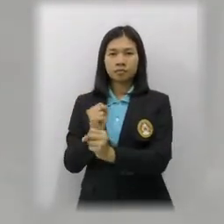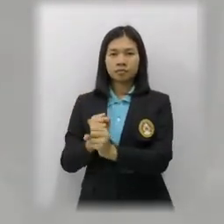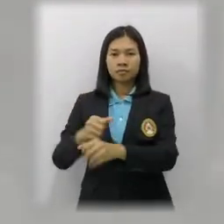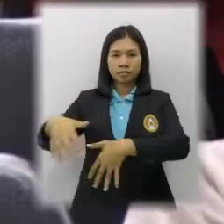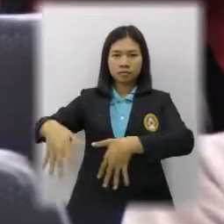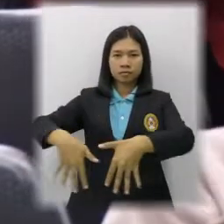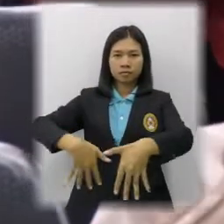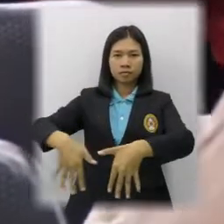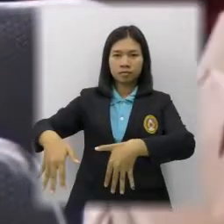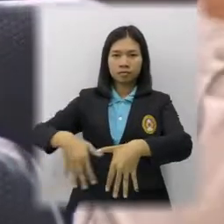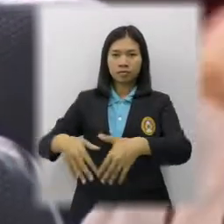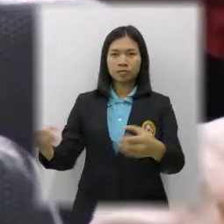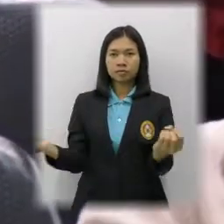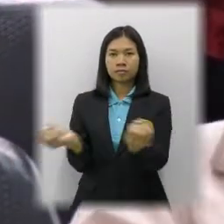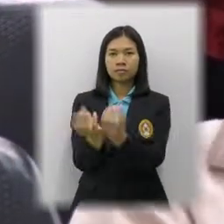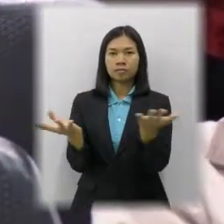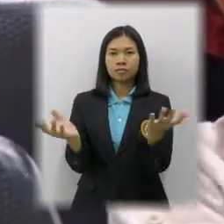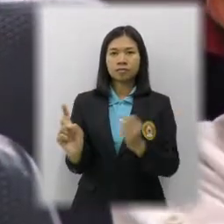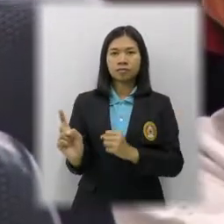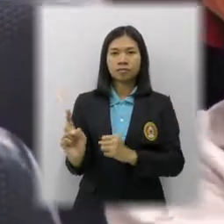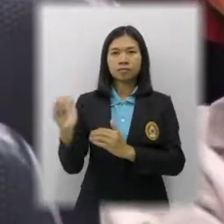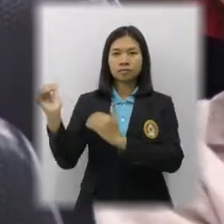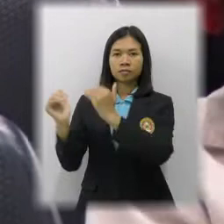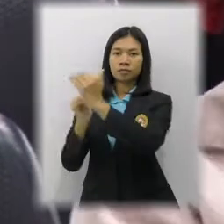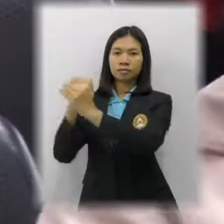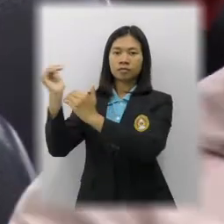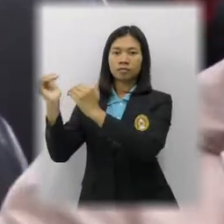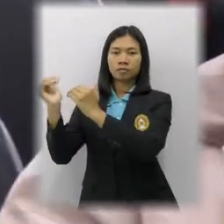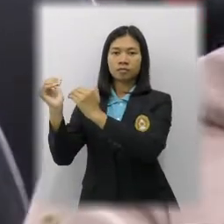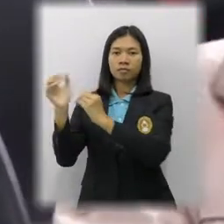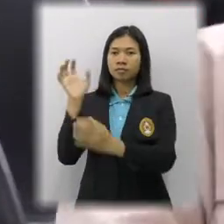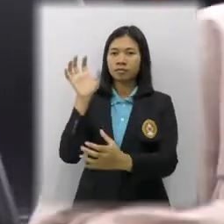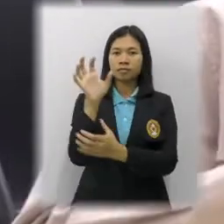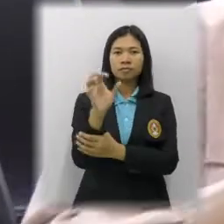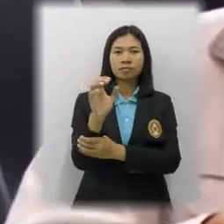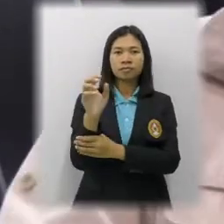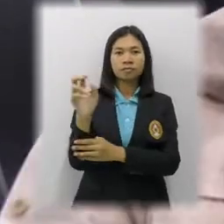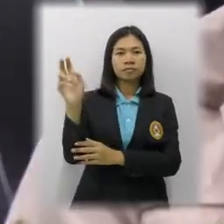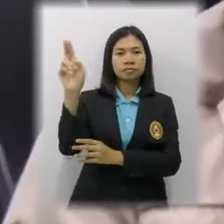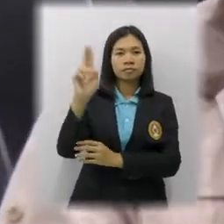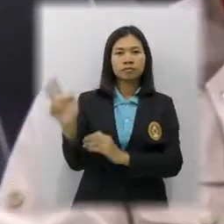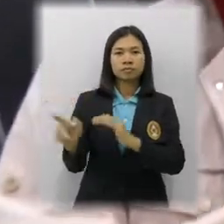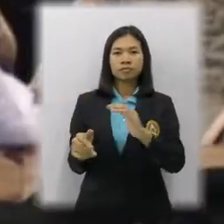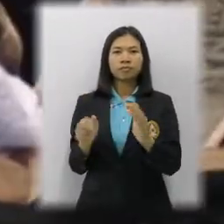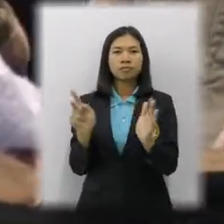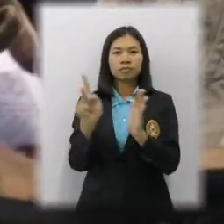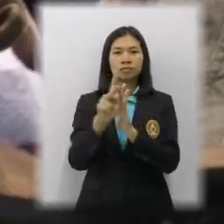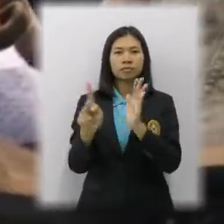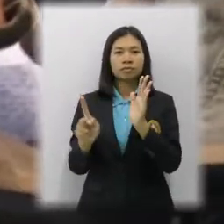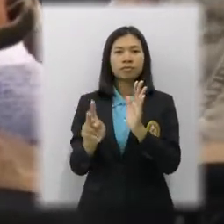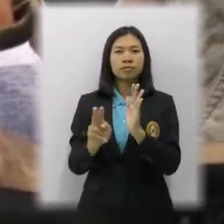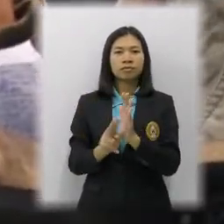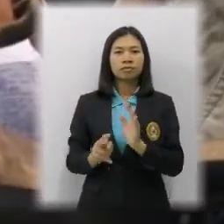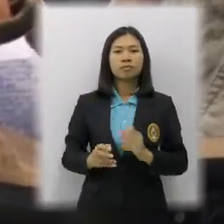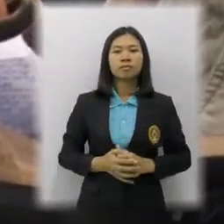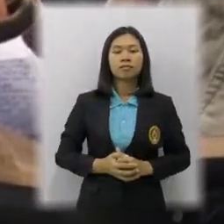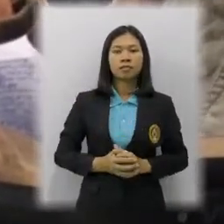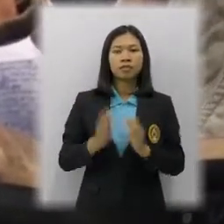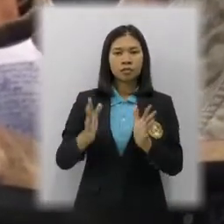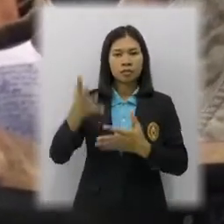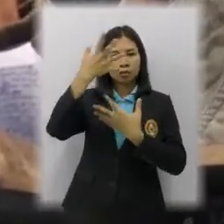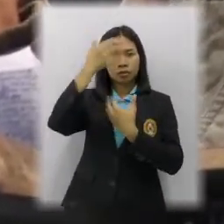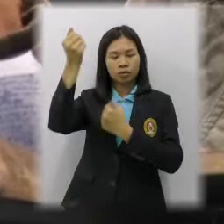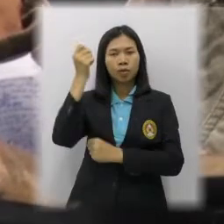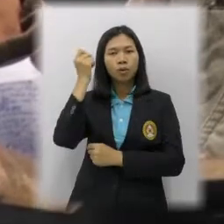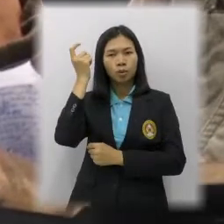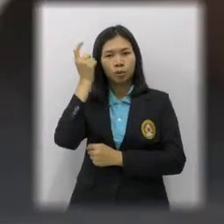ลากรชุมชนผู้ได้รับผลกระทบจากการพัฒนาหรือการบังคับใช้กฎหมายและผู้ให้ความสนใจเข้